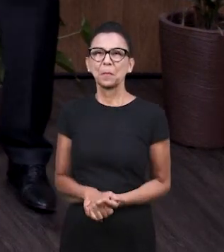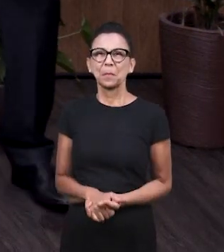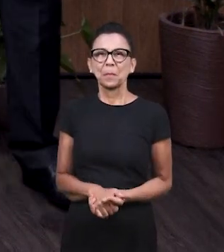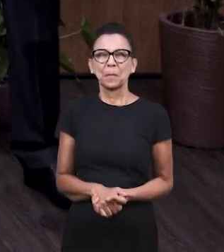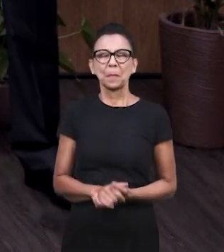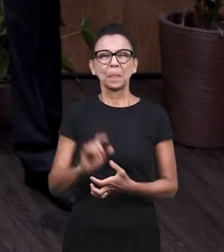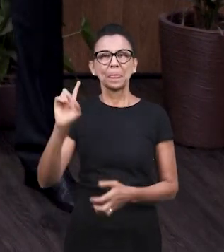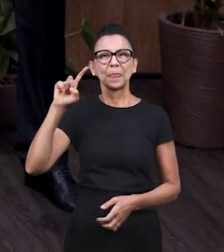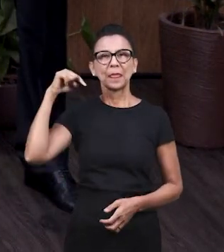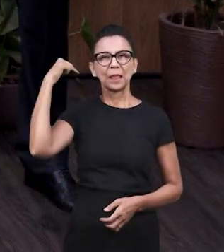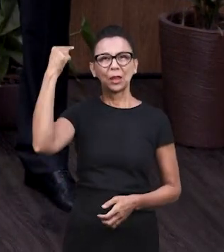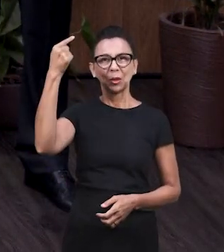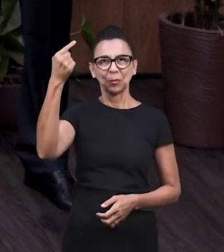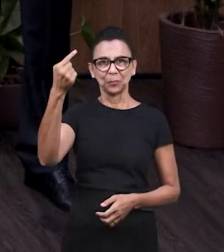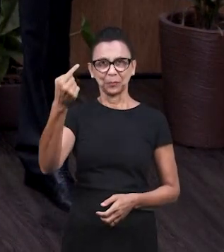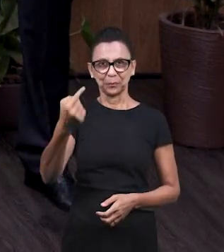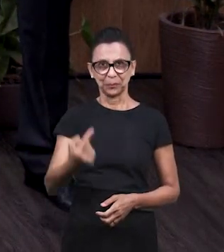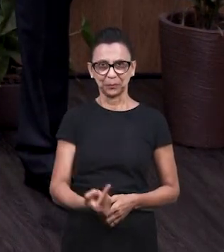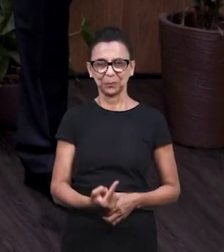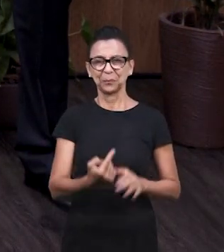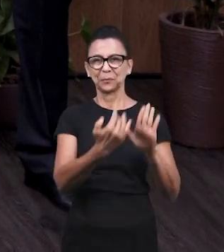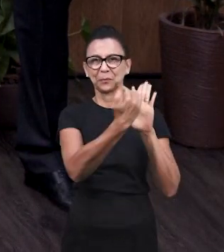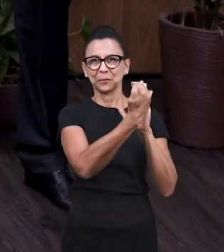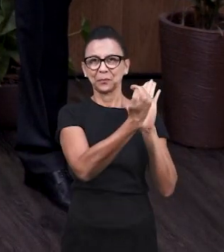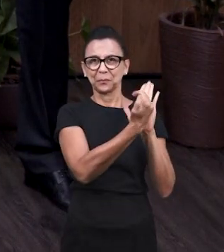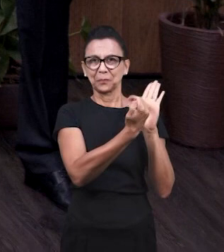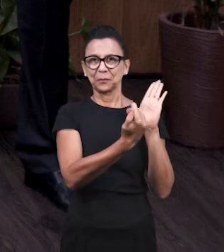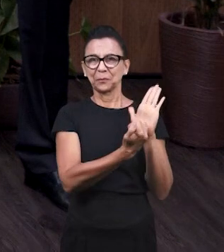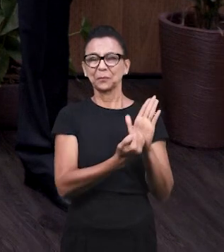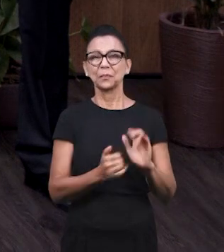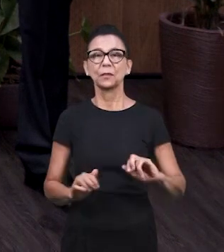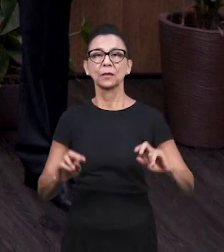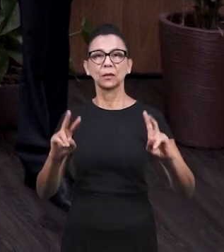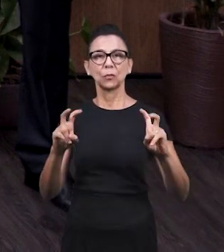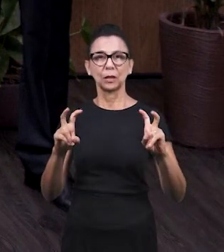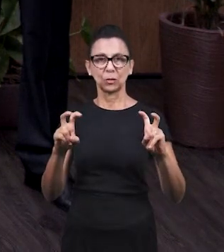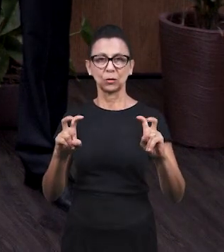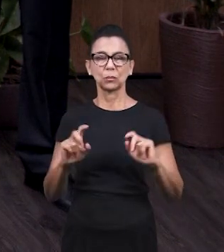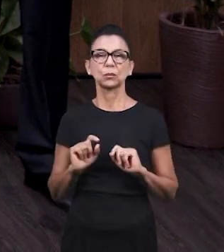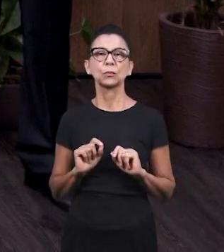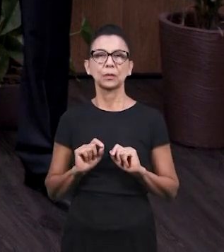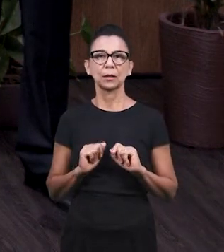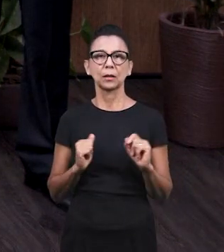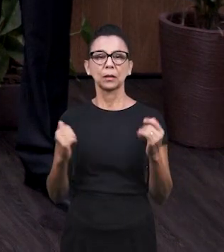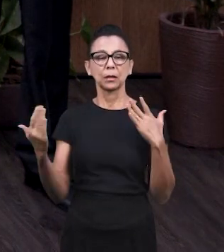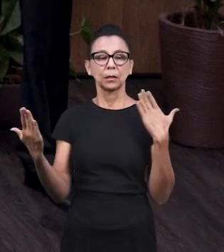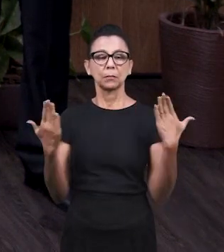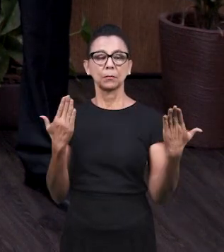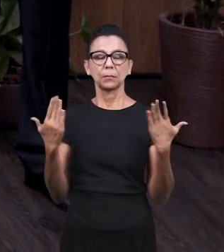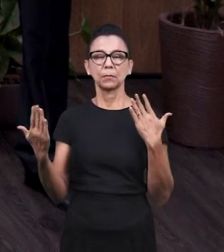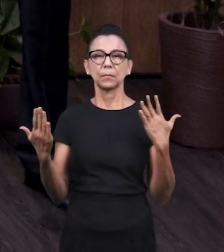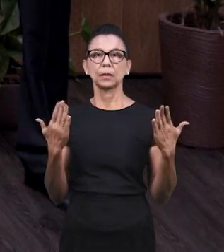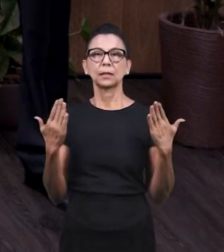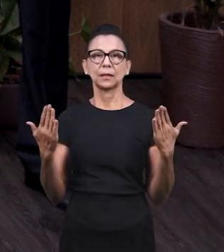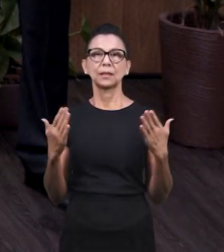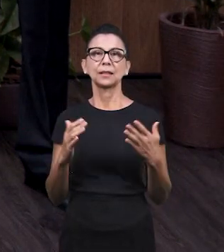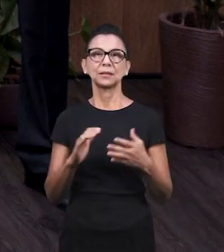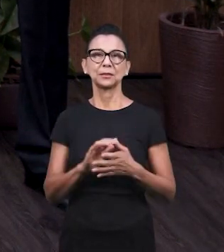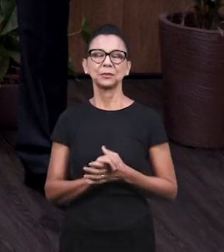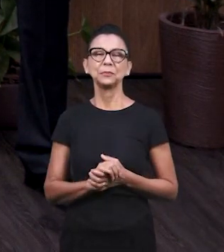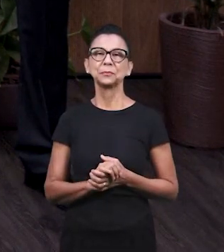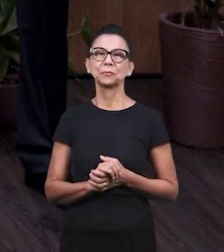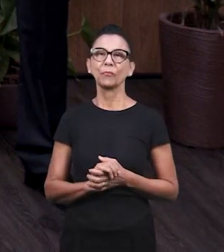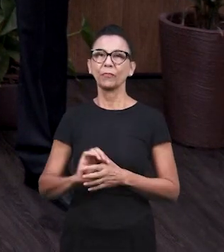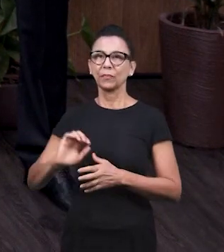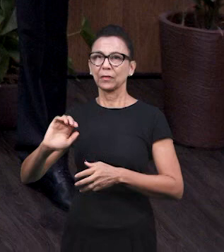Au programme suivant, nous parlerons sur le parallèle prophétique de la sortie d'Israël d'Égypte